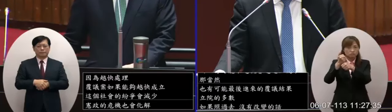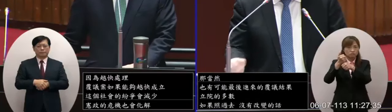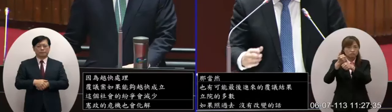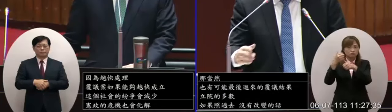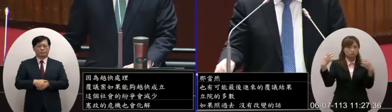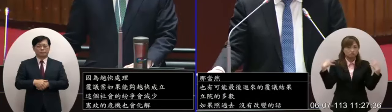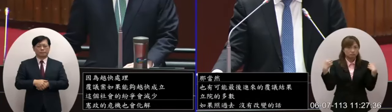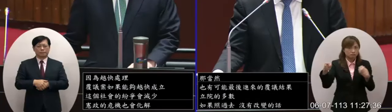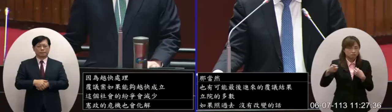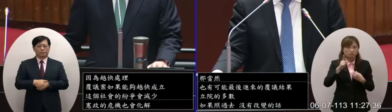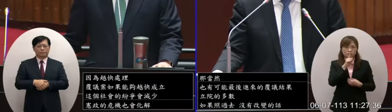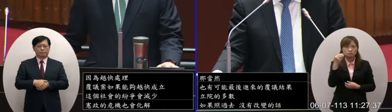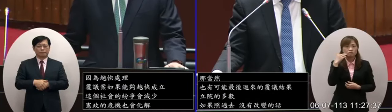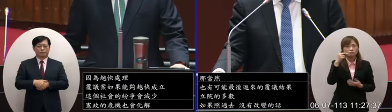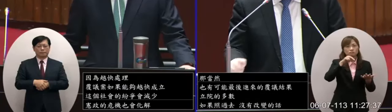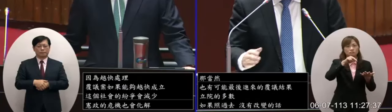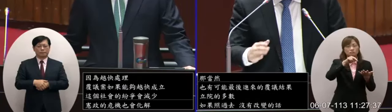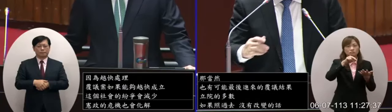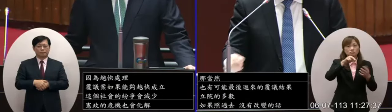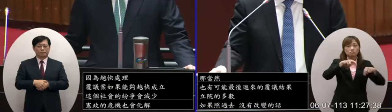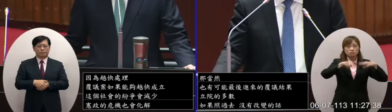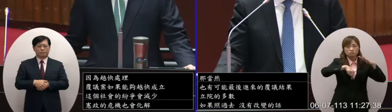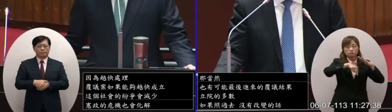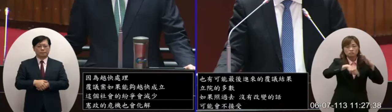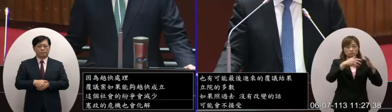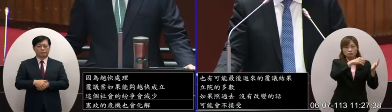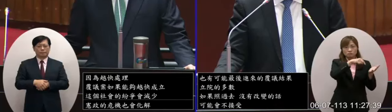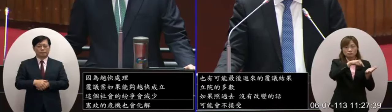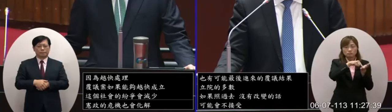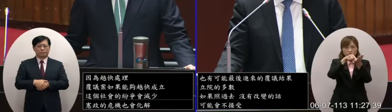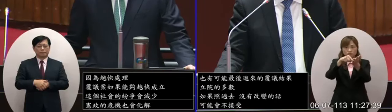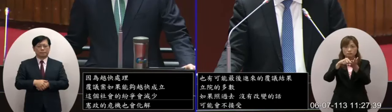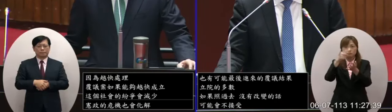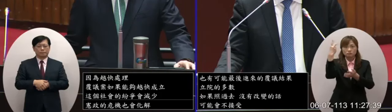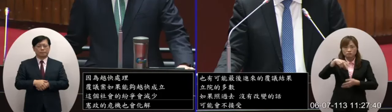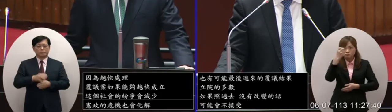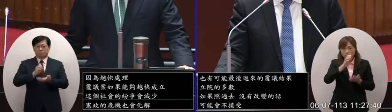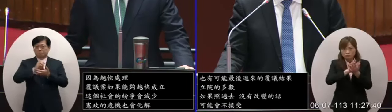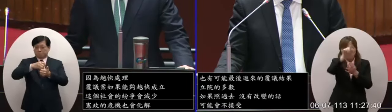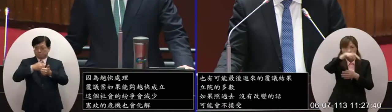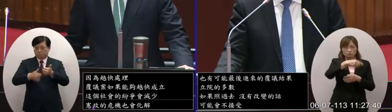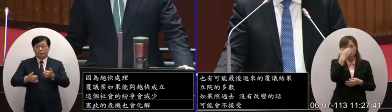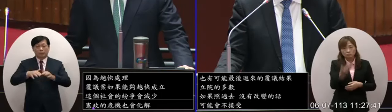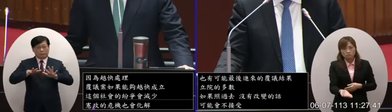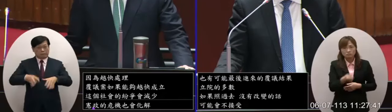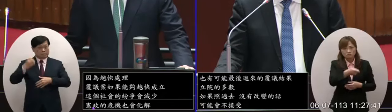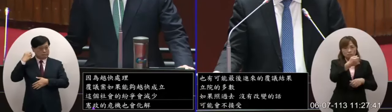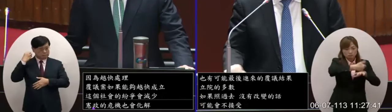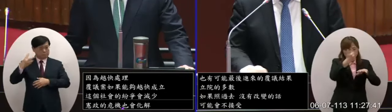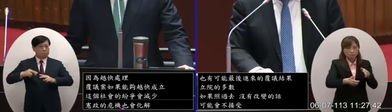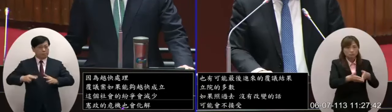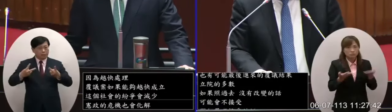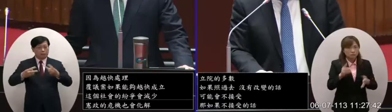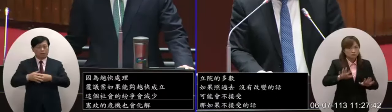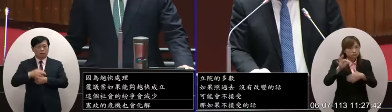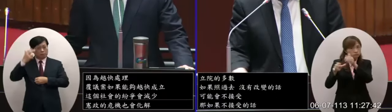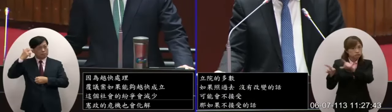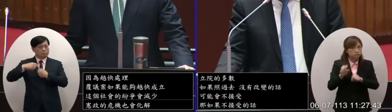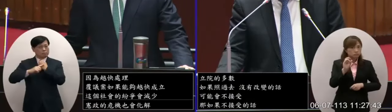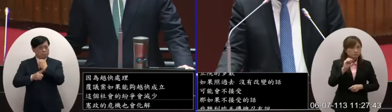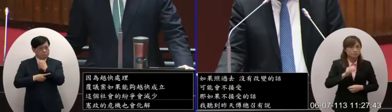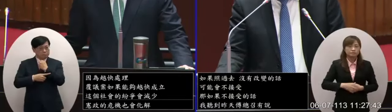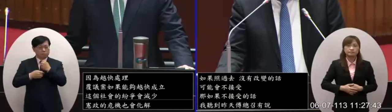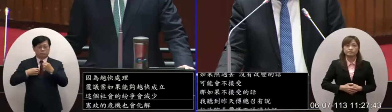不通过的话，应该要下来负责。宪政上有这样的规定吗？ 跟委员报告，依照新修的这个宪